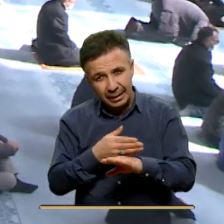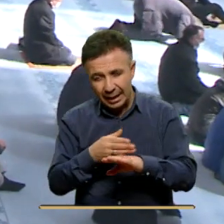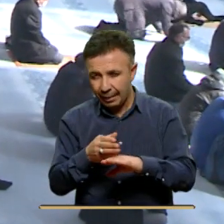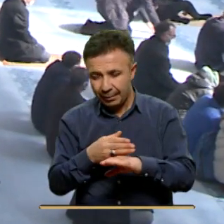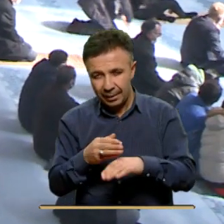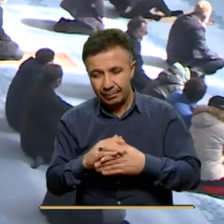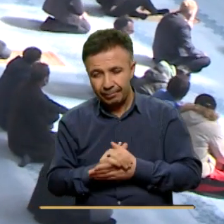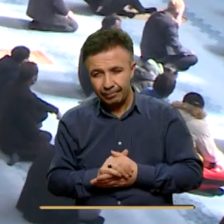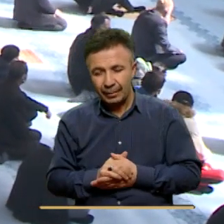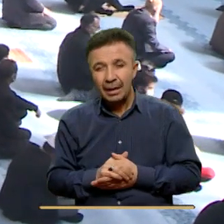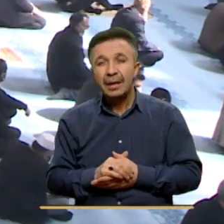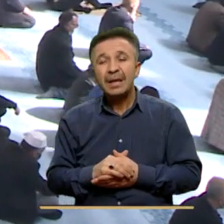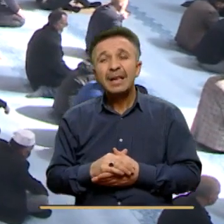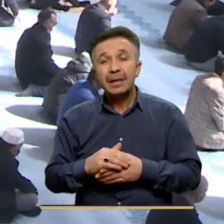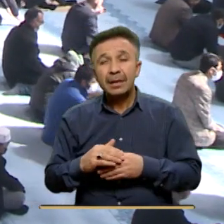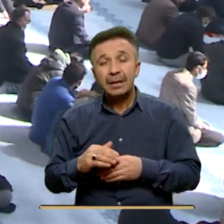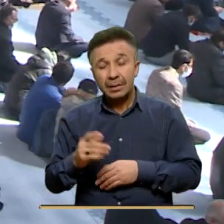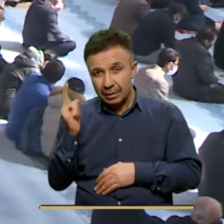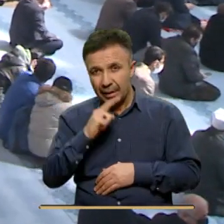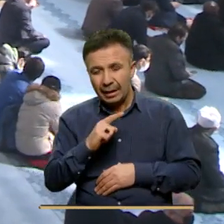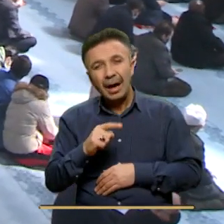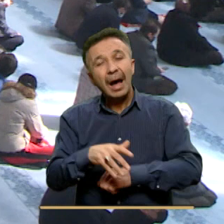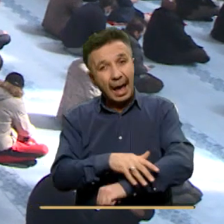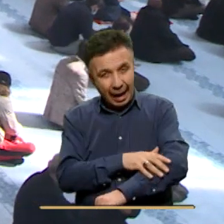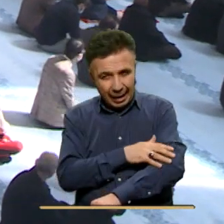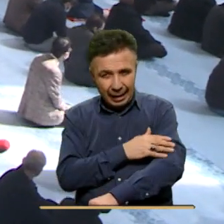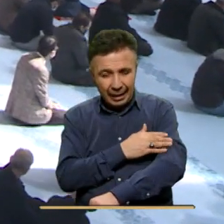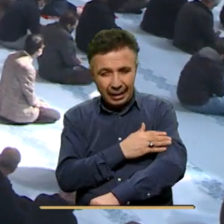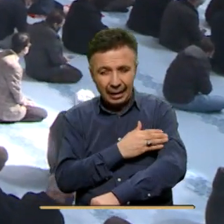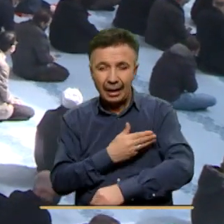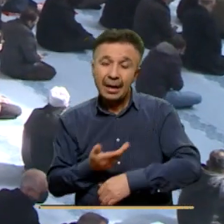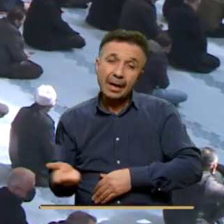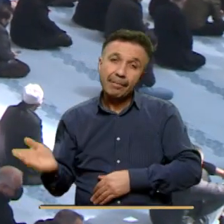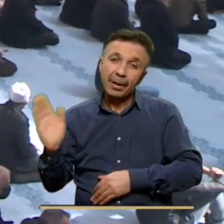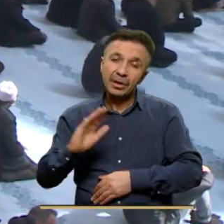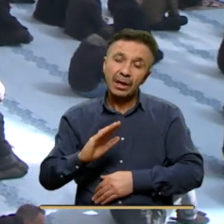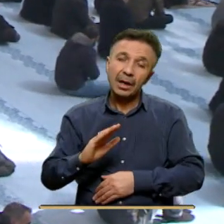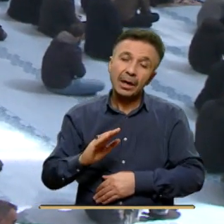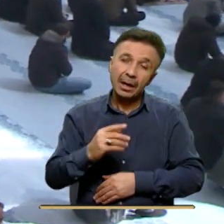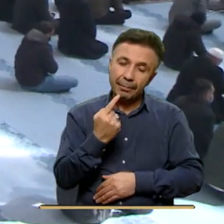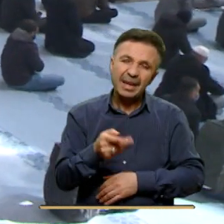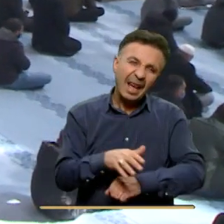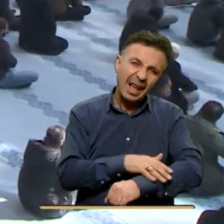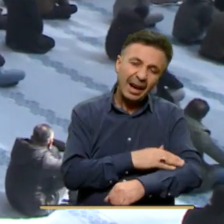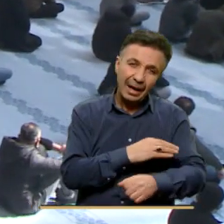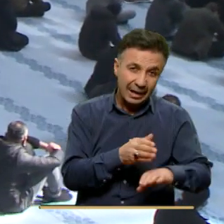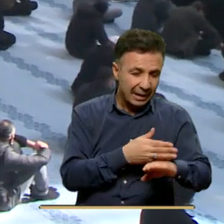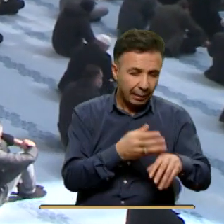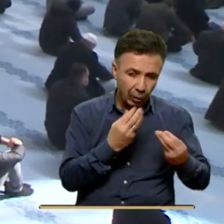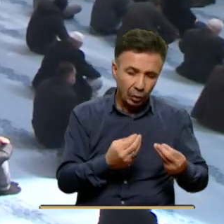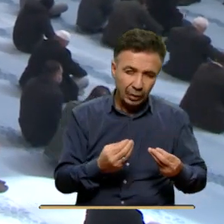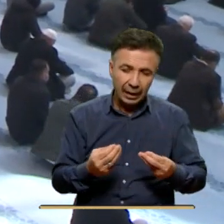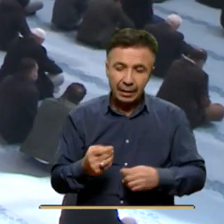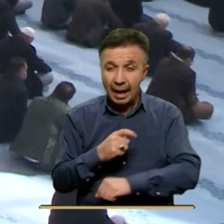Zira helal başka bir helale vesile olurken haram da